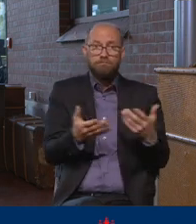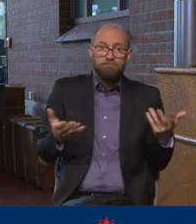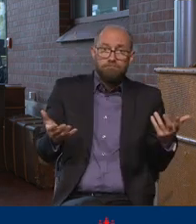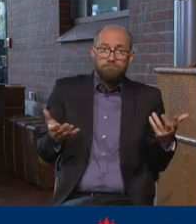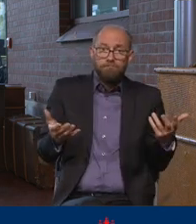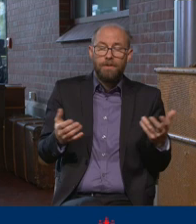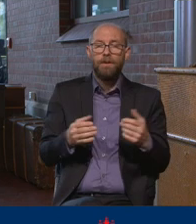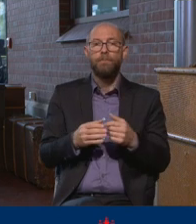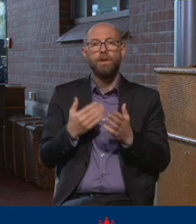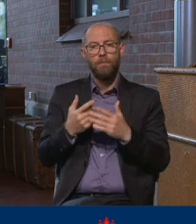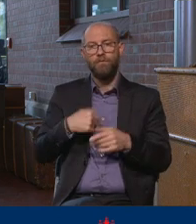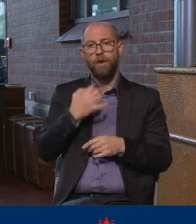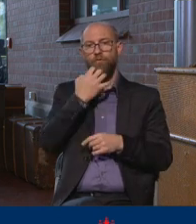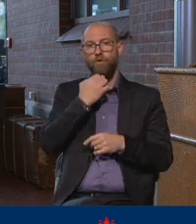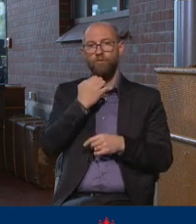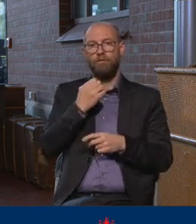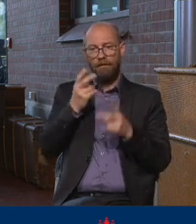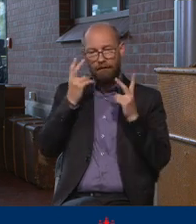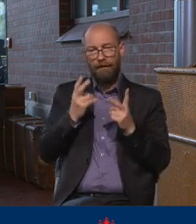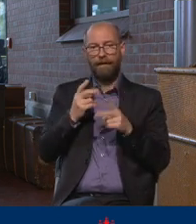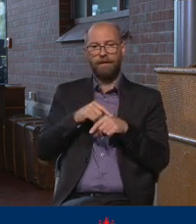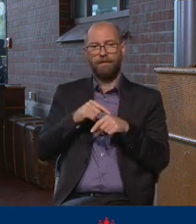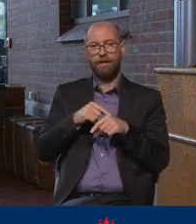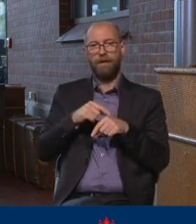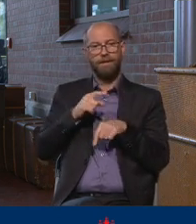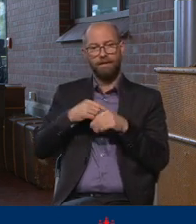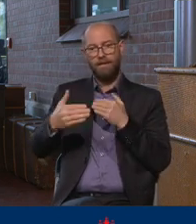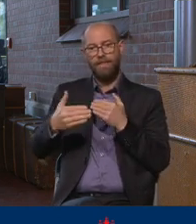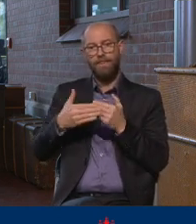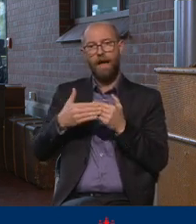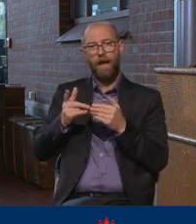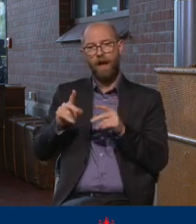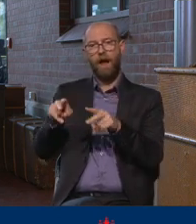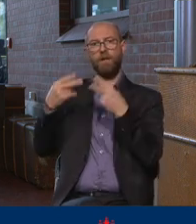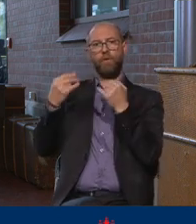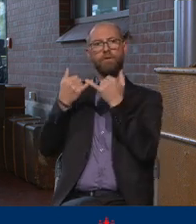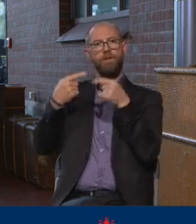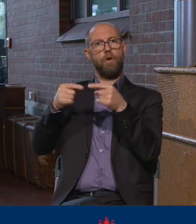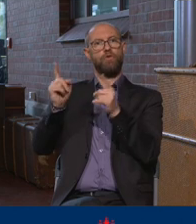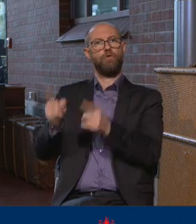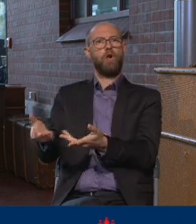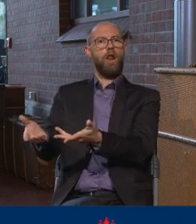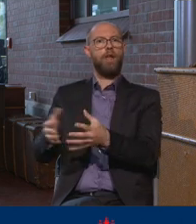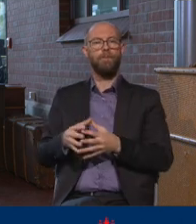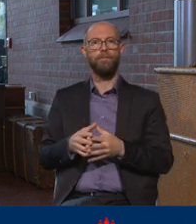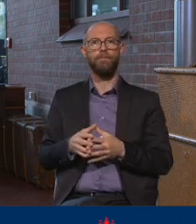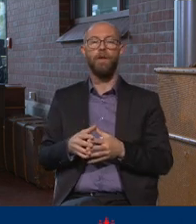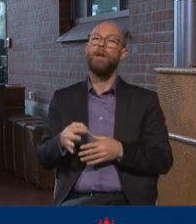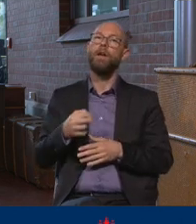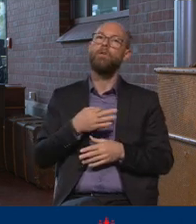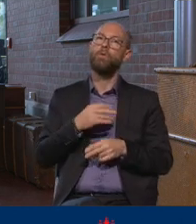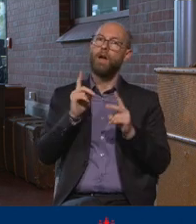da wünschen wir uns natürlich recht zeitnah antworten wie das funktionieren kann wichtig ist uns eigentlich